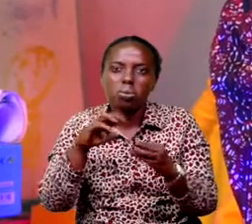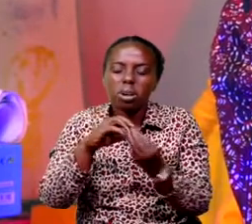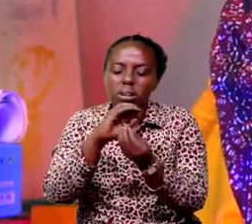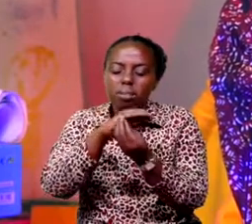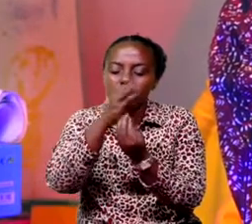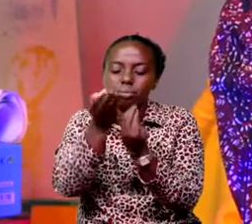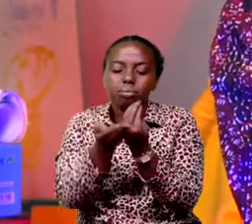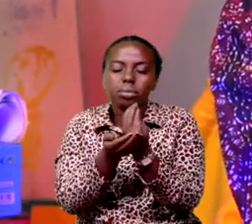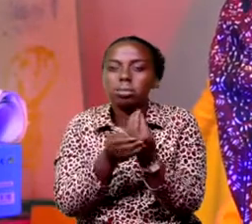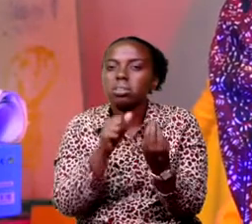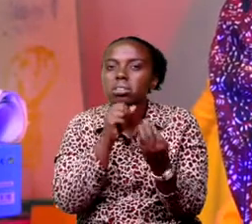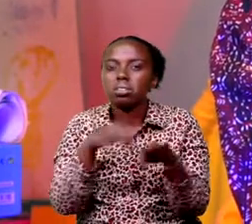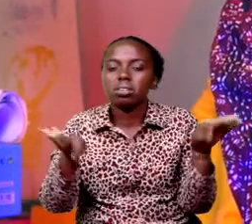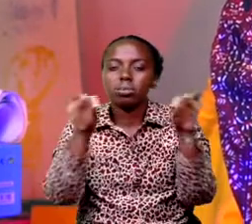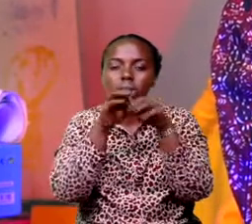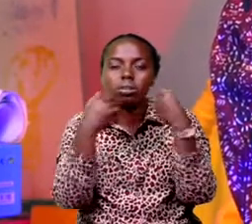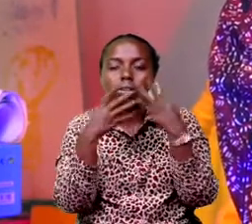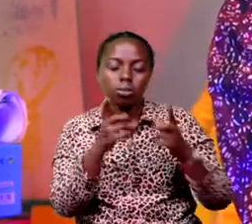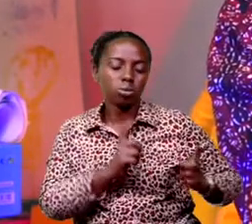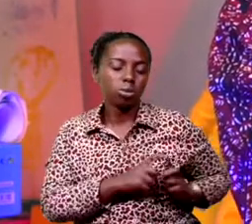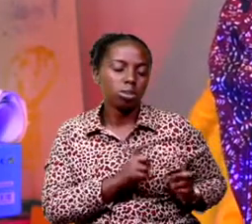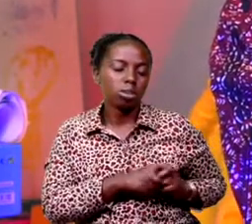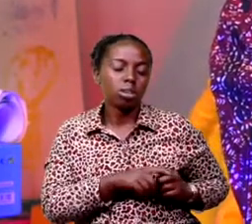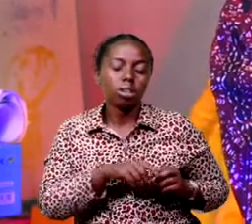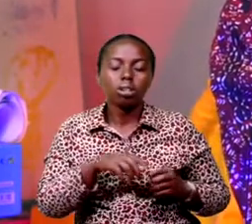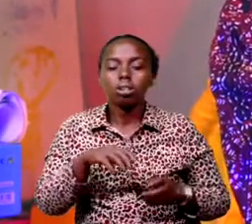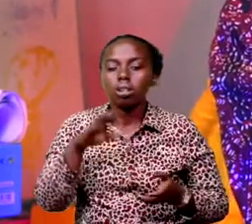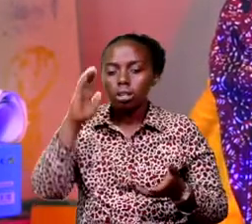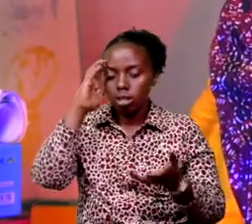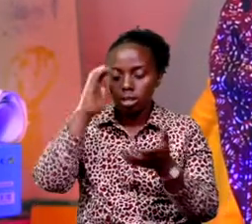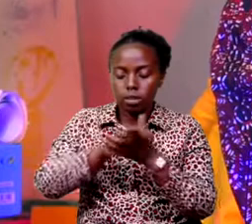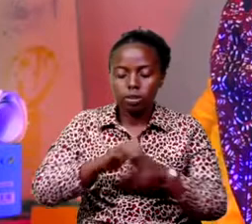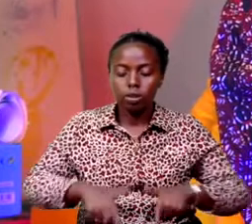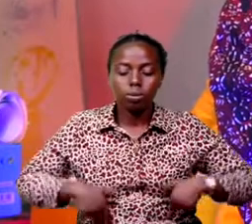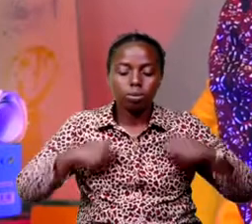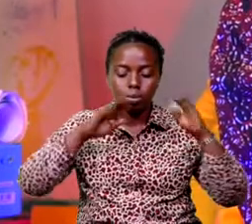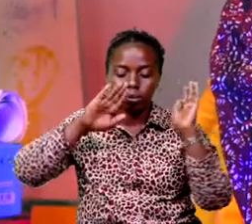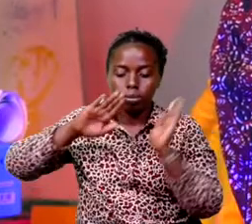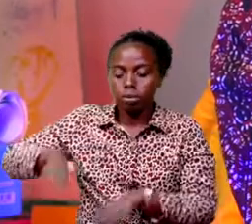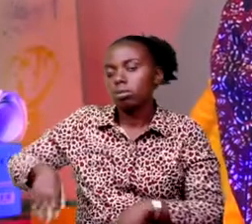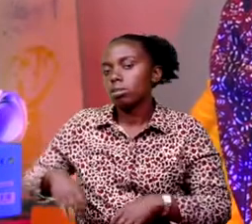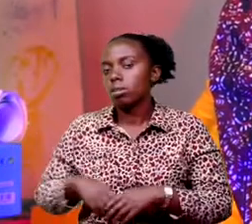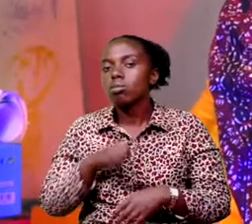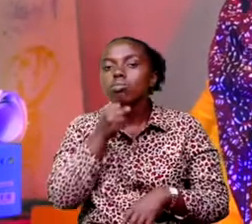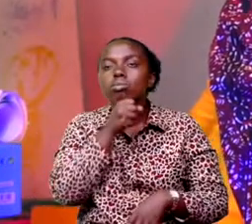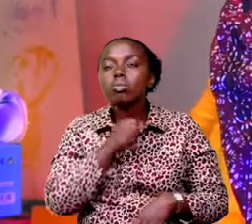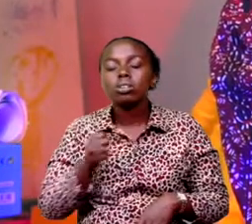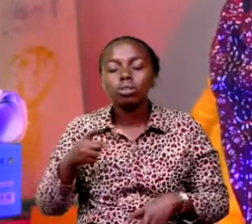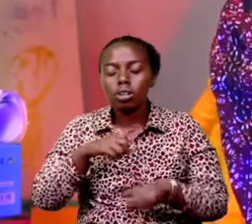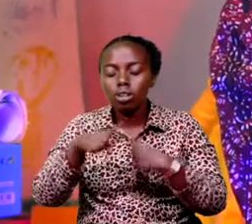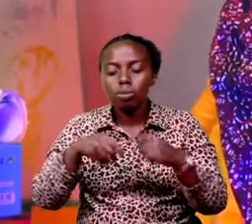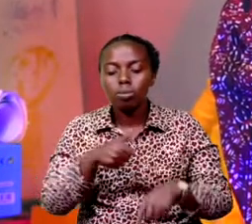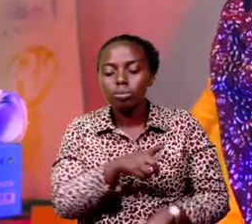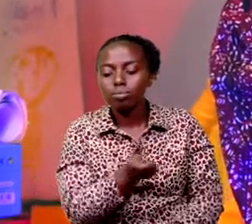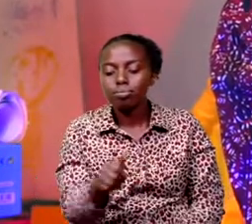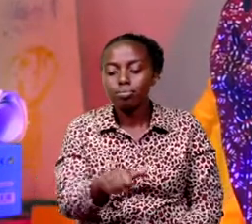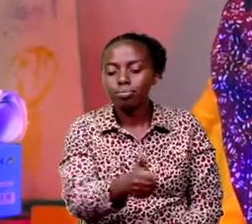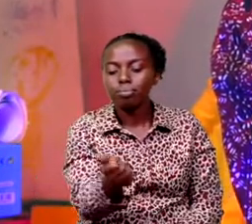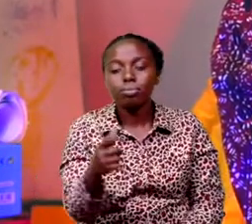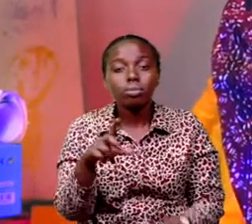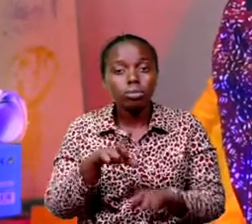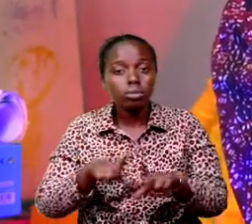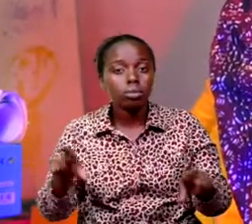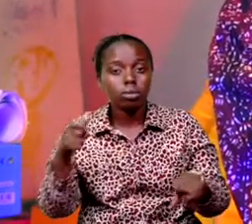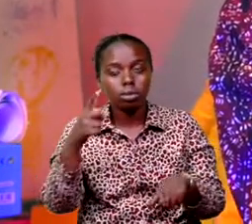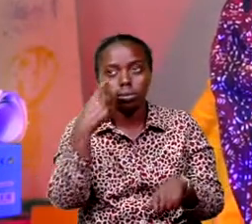ntacyo bimaze tugira agahinda nuko duta icyizere cyo kubaho nuko mukecuru akomeza kugenda mu murima we agera ku